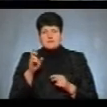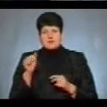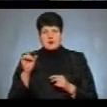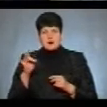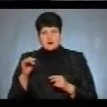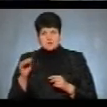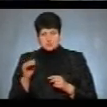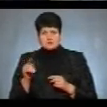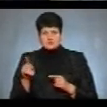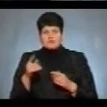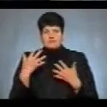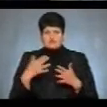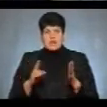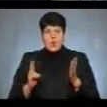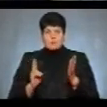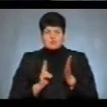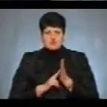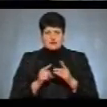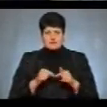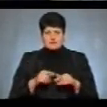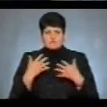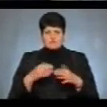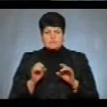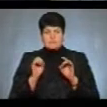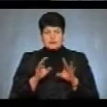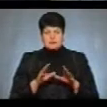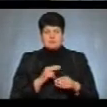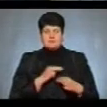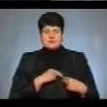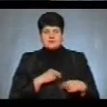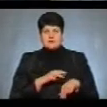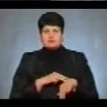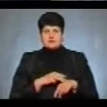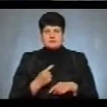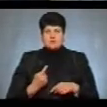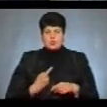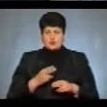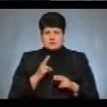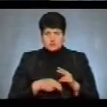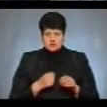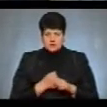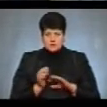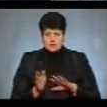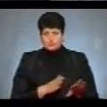про те, що дільниця вже опечатана і передана працівникам поліції під охорону, тобто закінчили